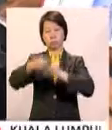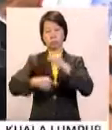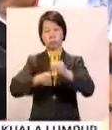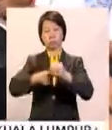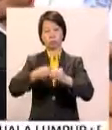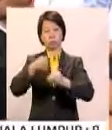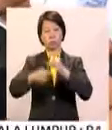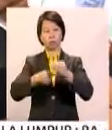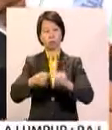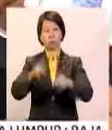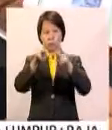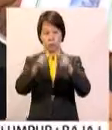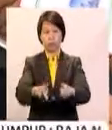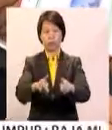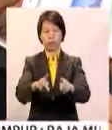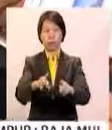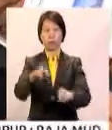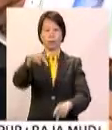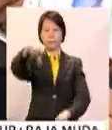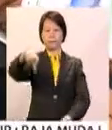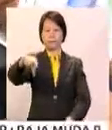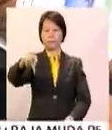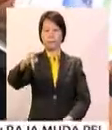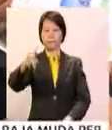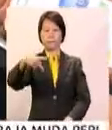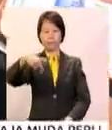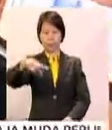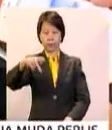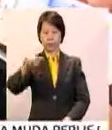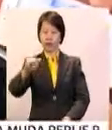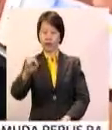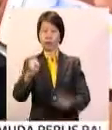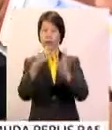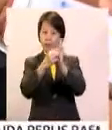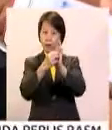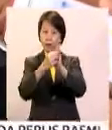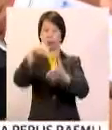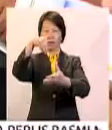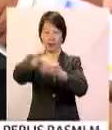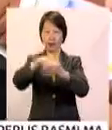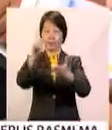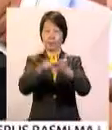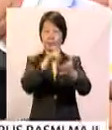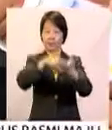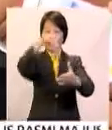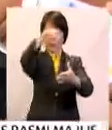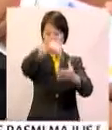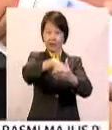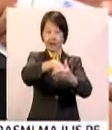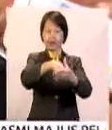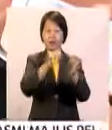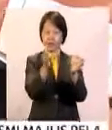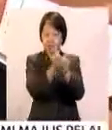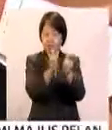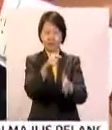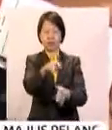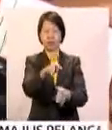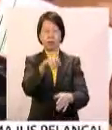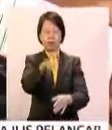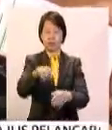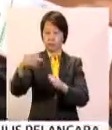pihak hati PAS dalam pilihan raya kecil ini tidak akan